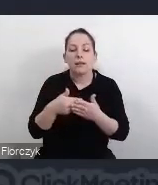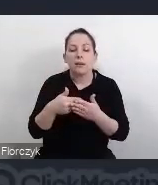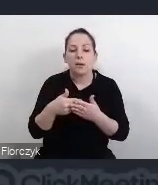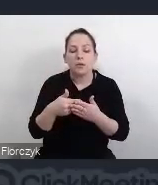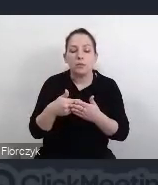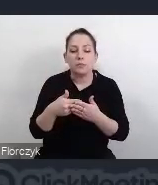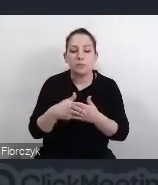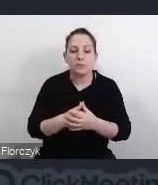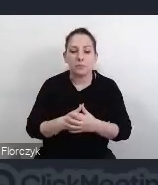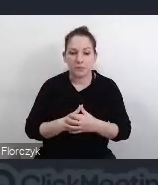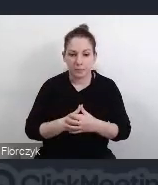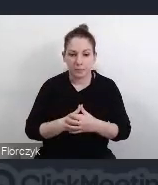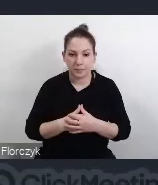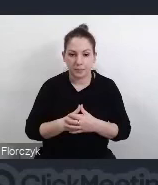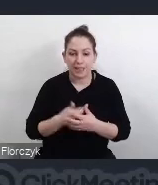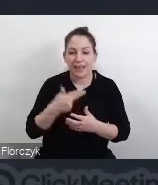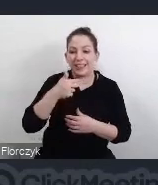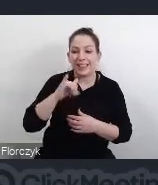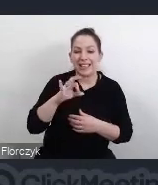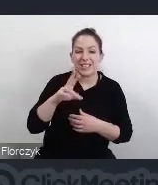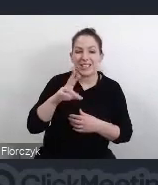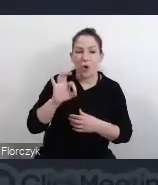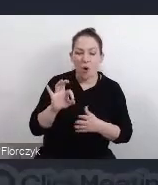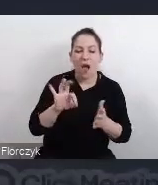że no, Nisko ma to szczęście, że